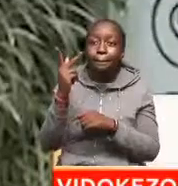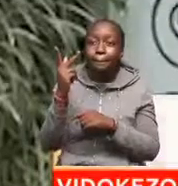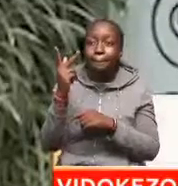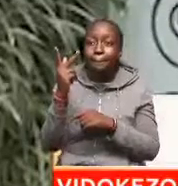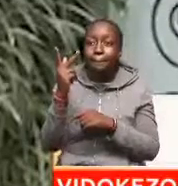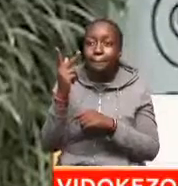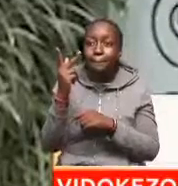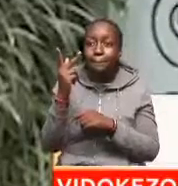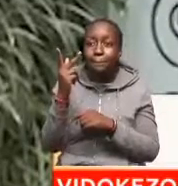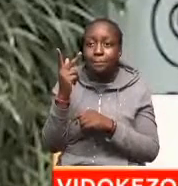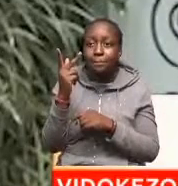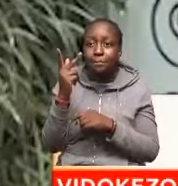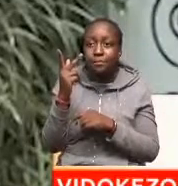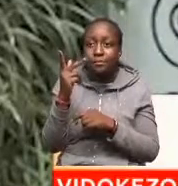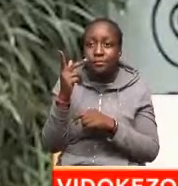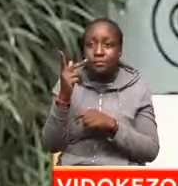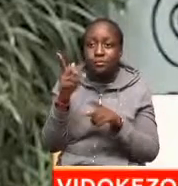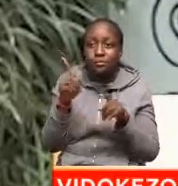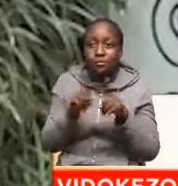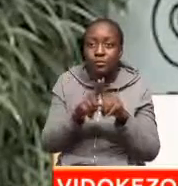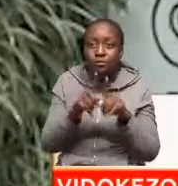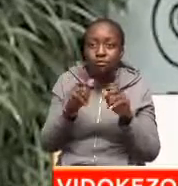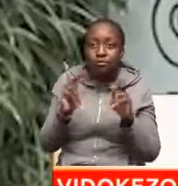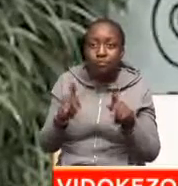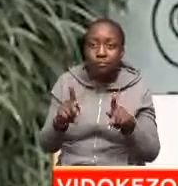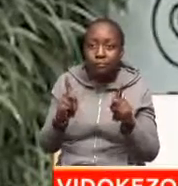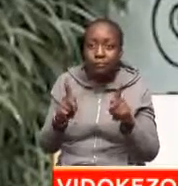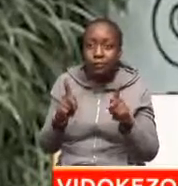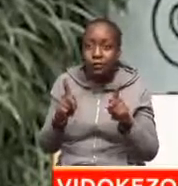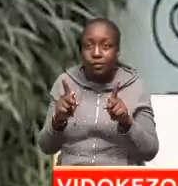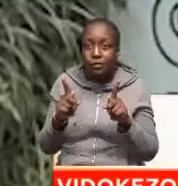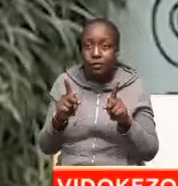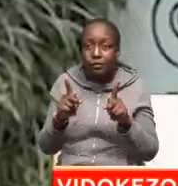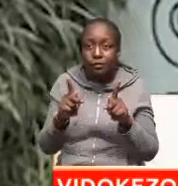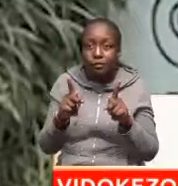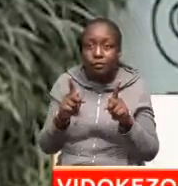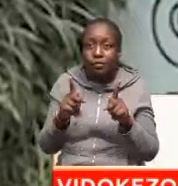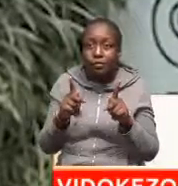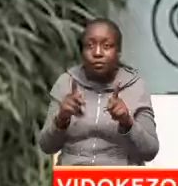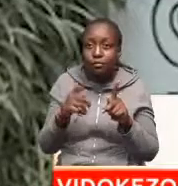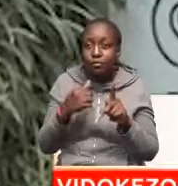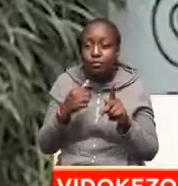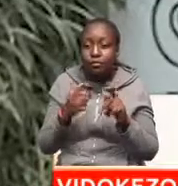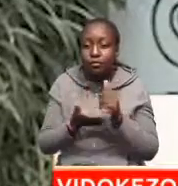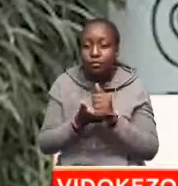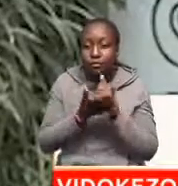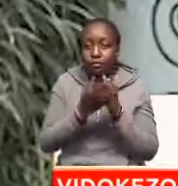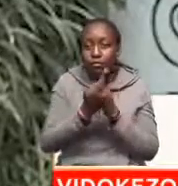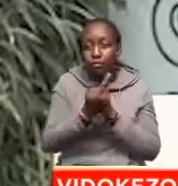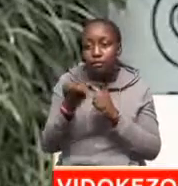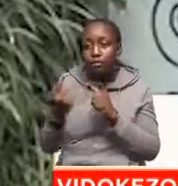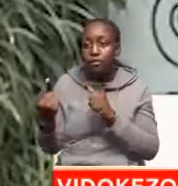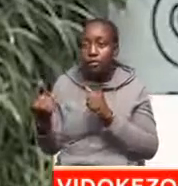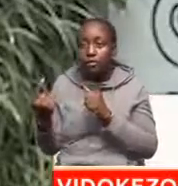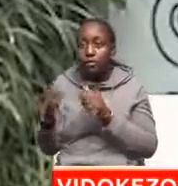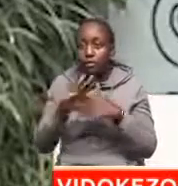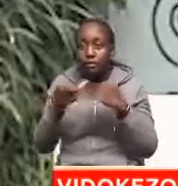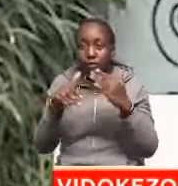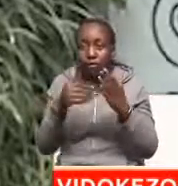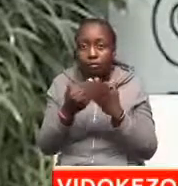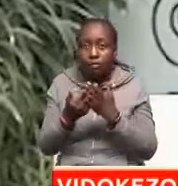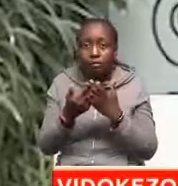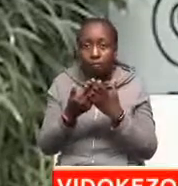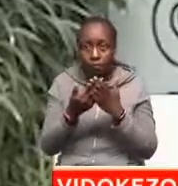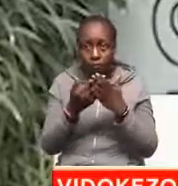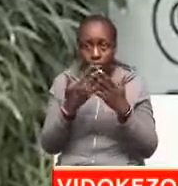kama wananchi ambao wanajali maslahi wengine, kwamba tushirikiane sisi sote ili